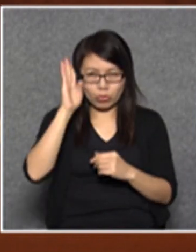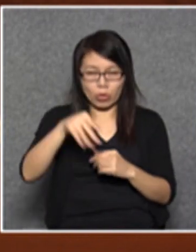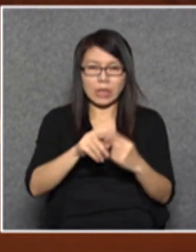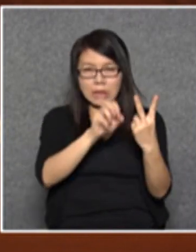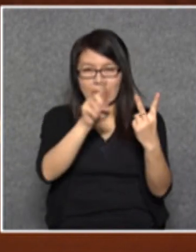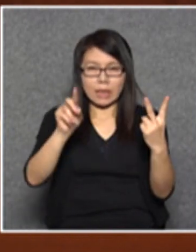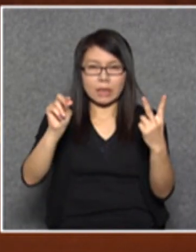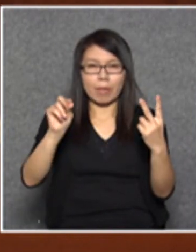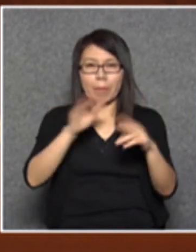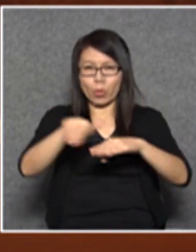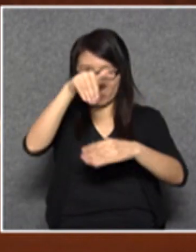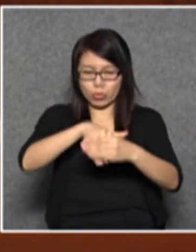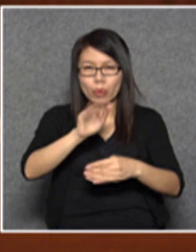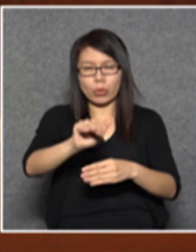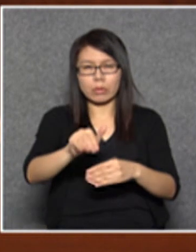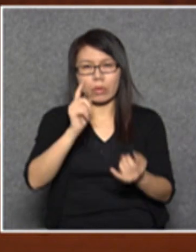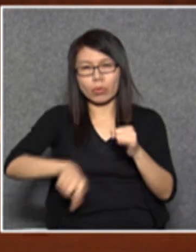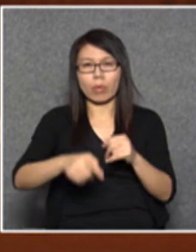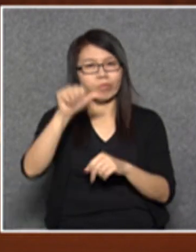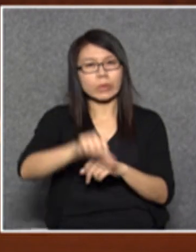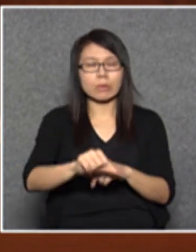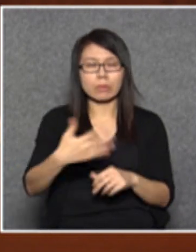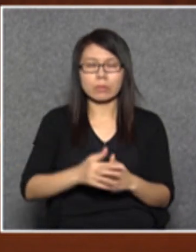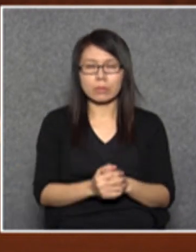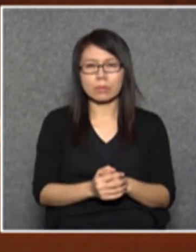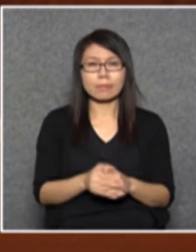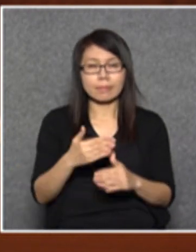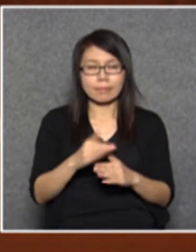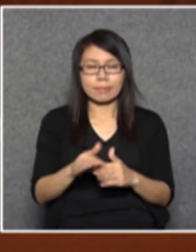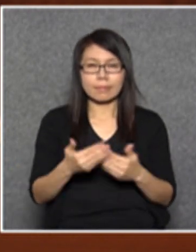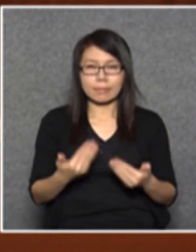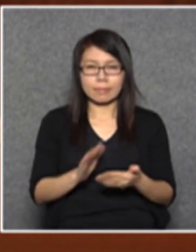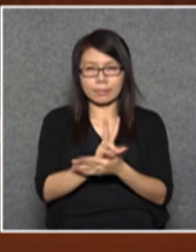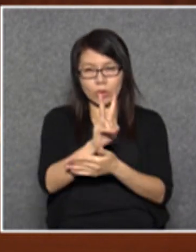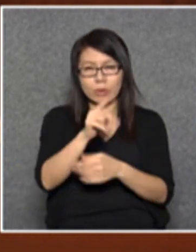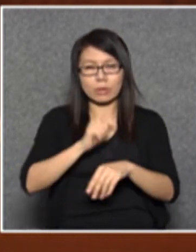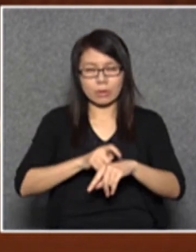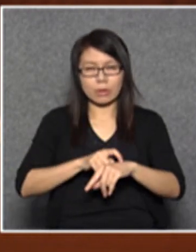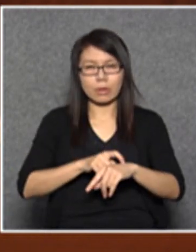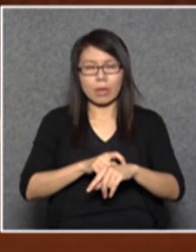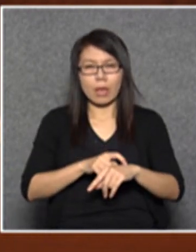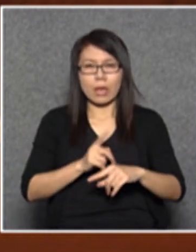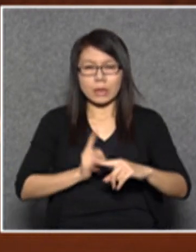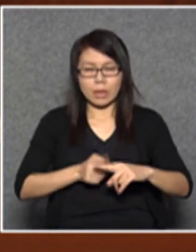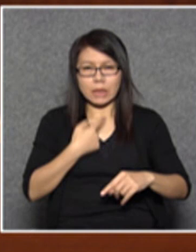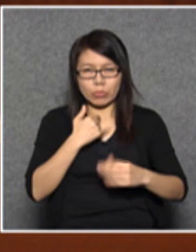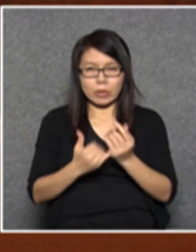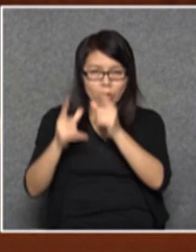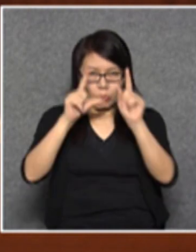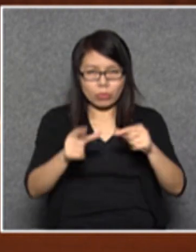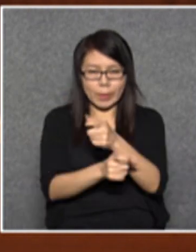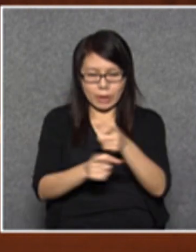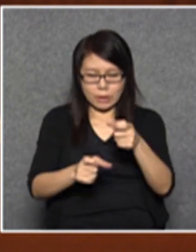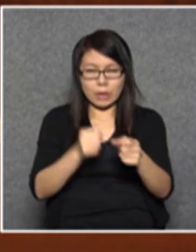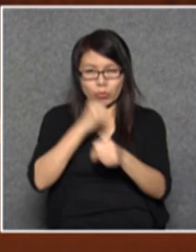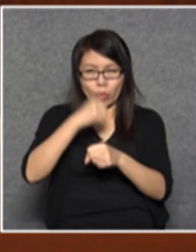選行政長官，但到最後咧唔成事。咁所以咧，我哋呢兩年咧真係要做好民生同埋經濟工作，